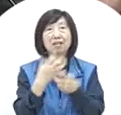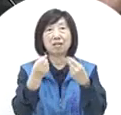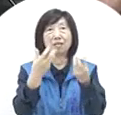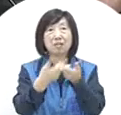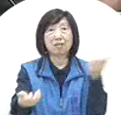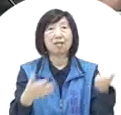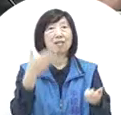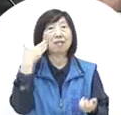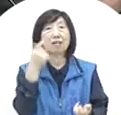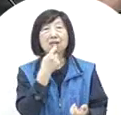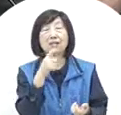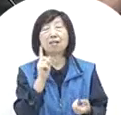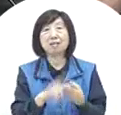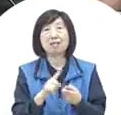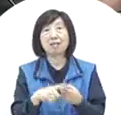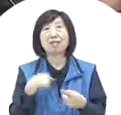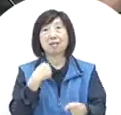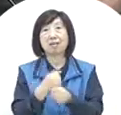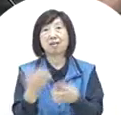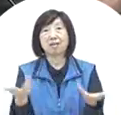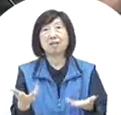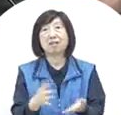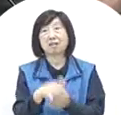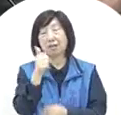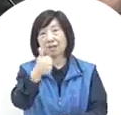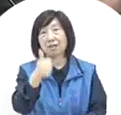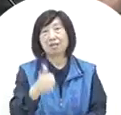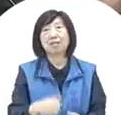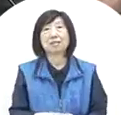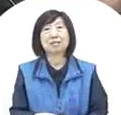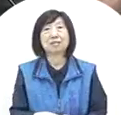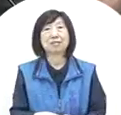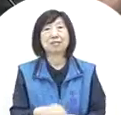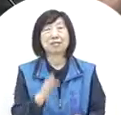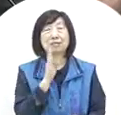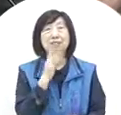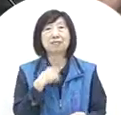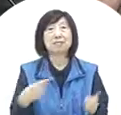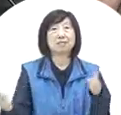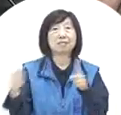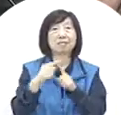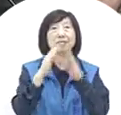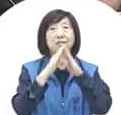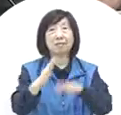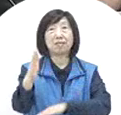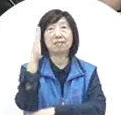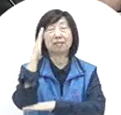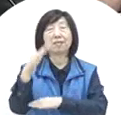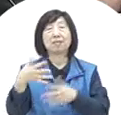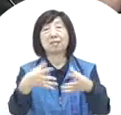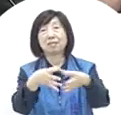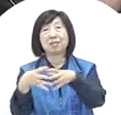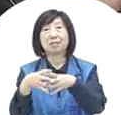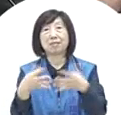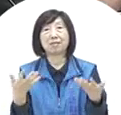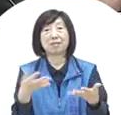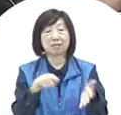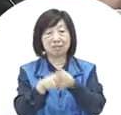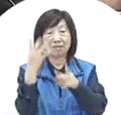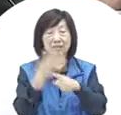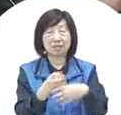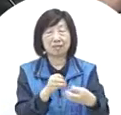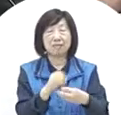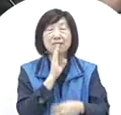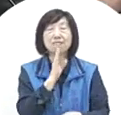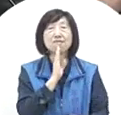现在，我做事都是这个态度。 非常好，感谢市长。 我希望回归到市政专业讨论。 当然，当然，回归到市政专业的讨论，